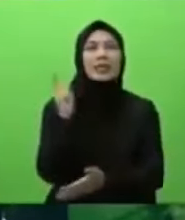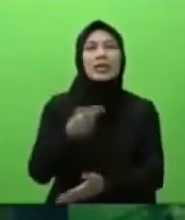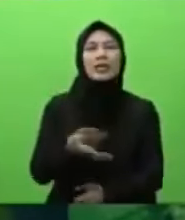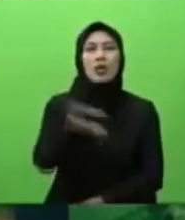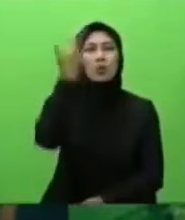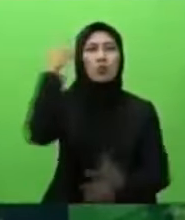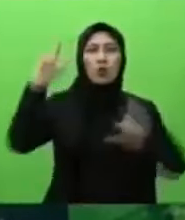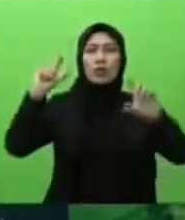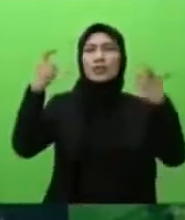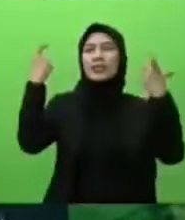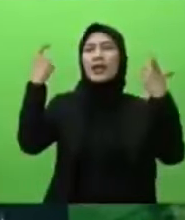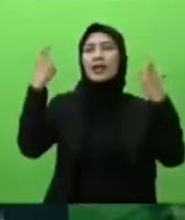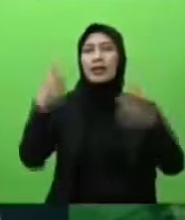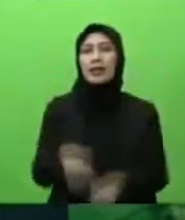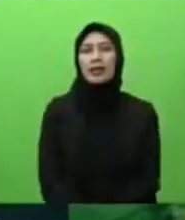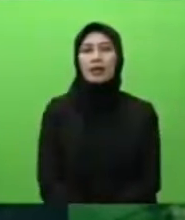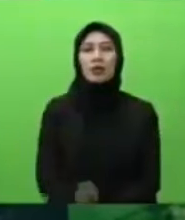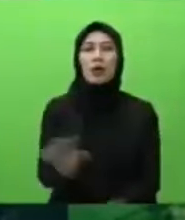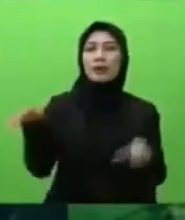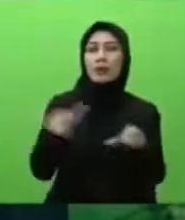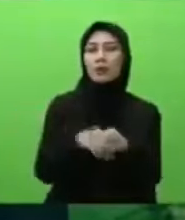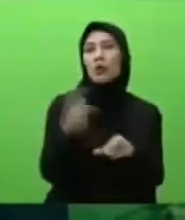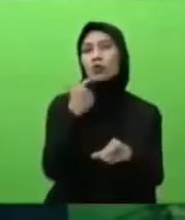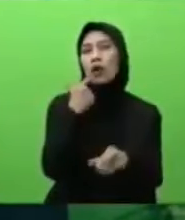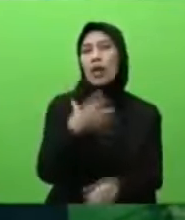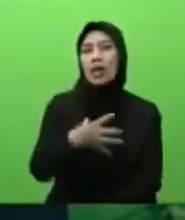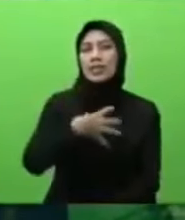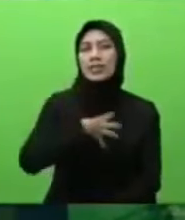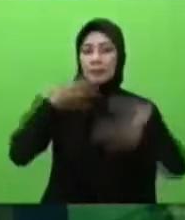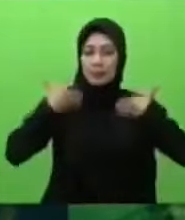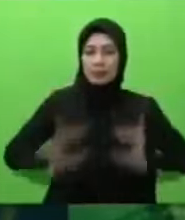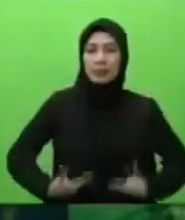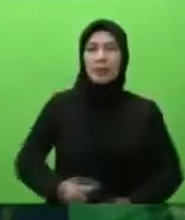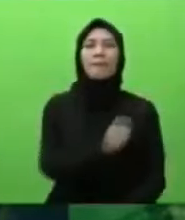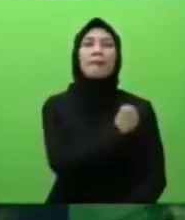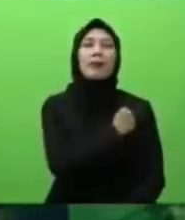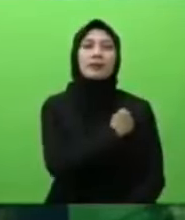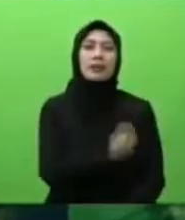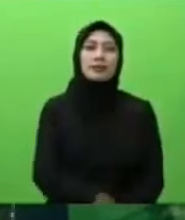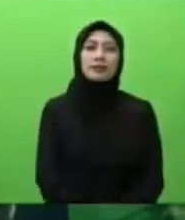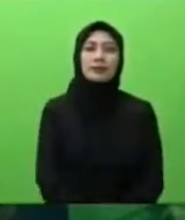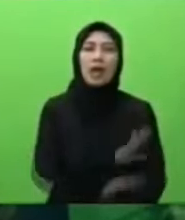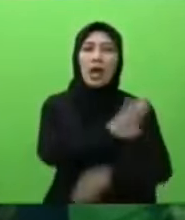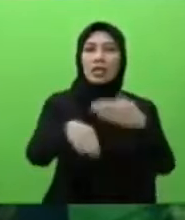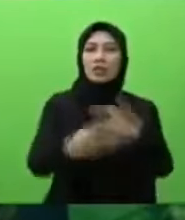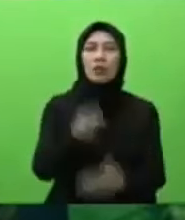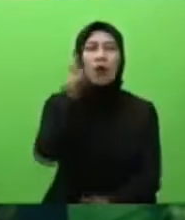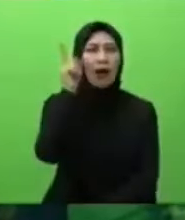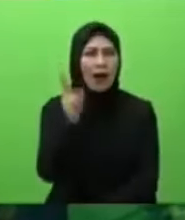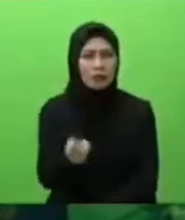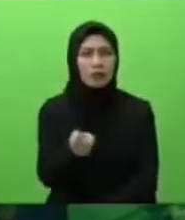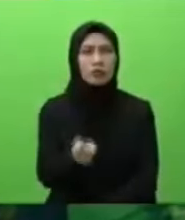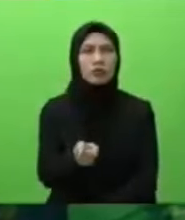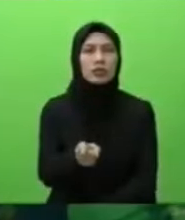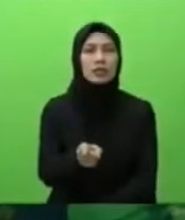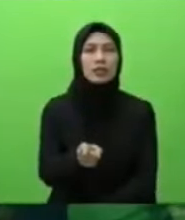konstitusi dan jati diri bangsa semua pihak dituntut berkomitmen menjadi suri